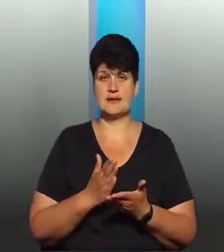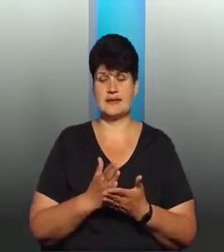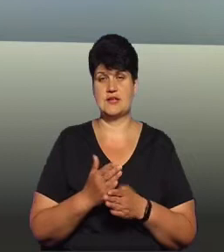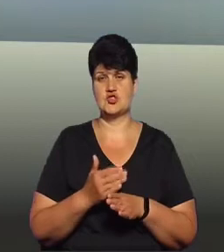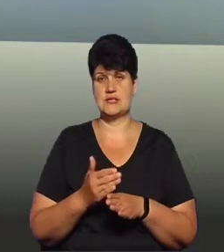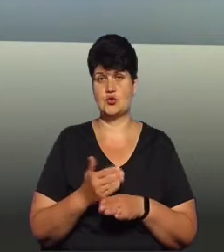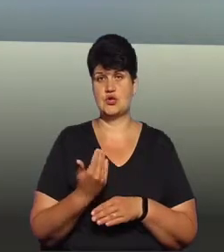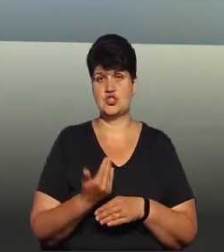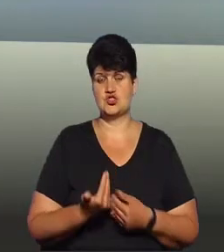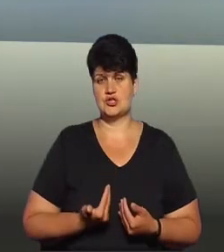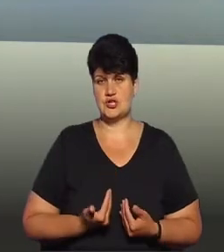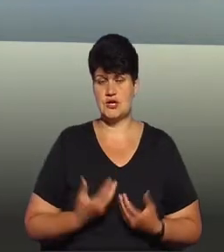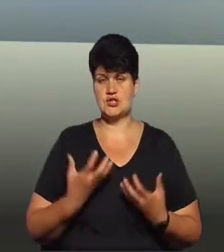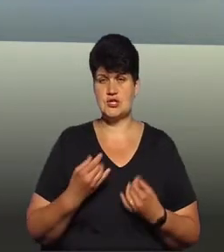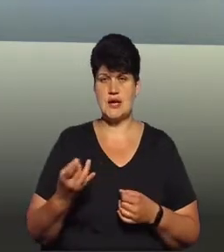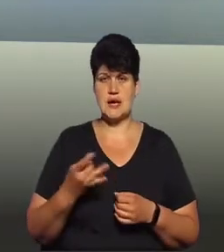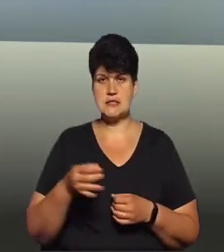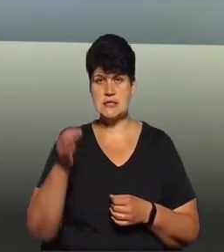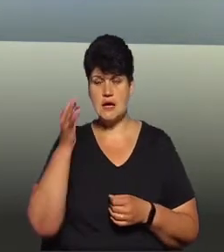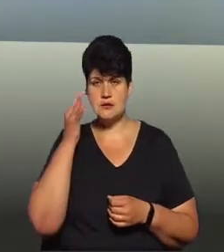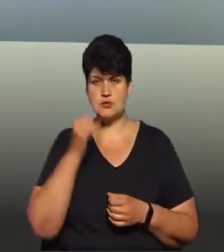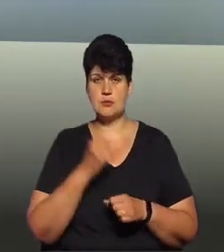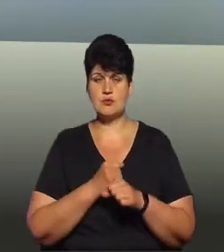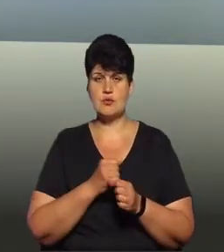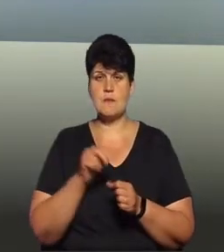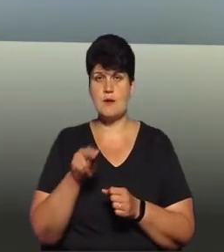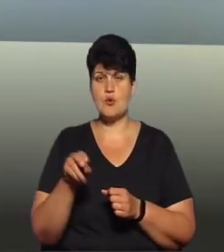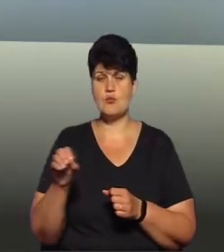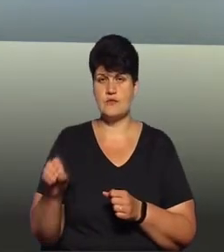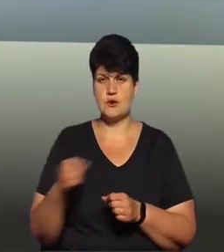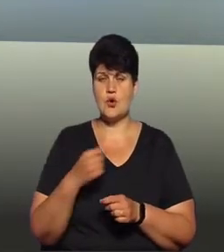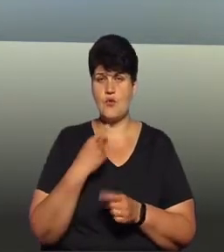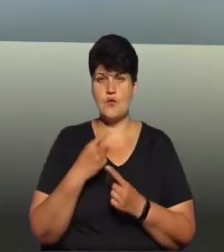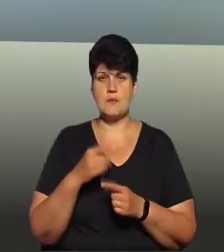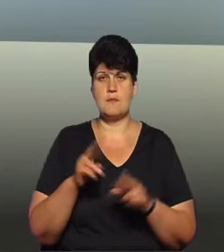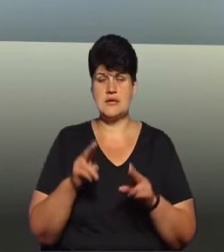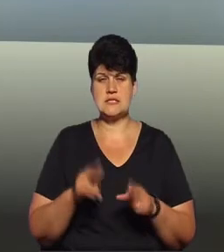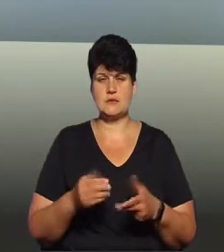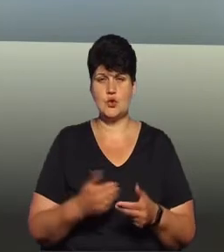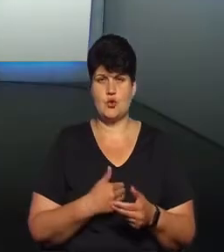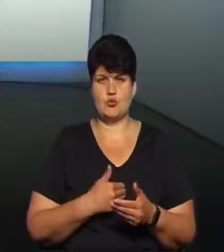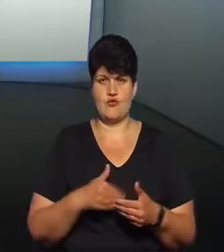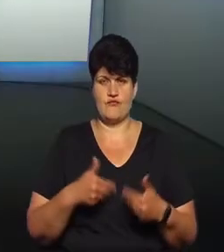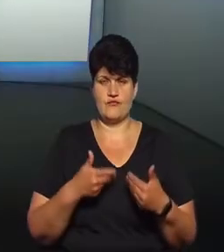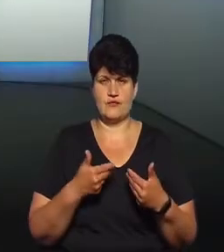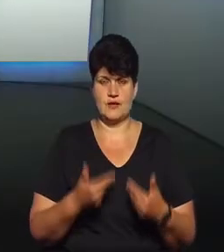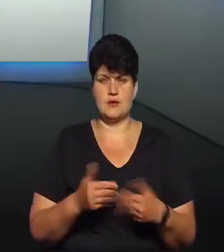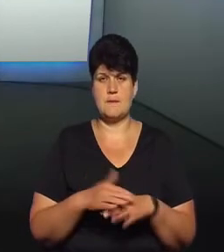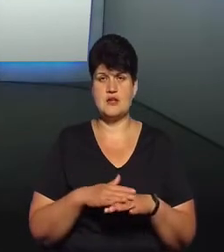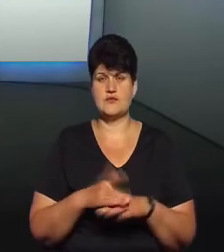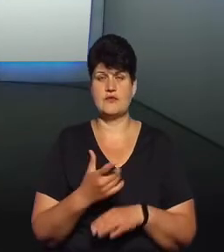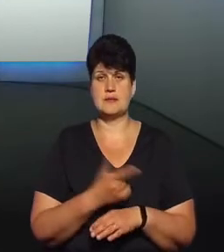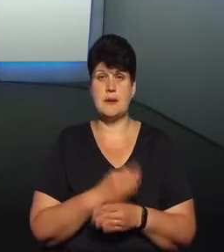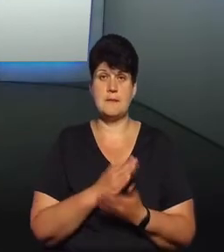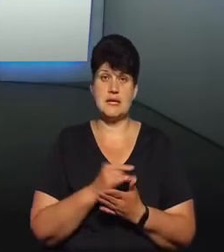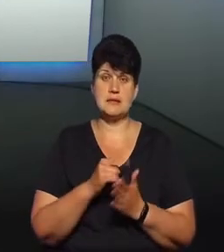ще раз нагадаю глядачам, що працюємо у прямому ефірі, говоримо про принцип добровільності під час масової вакцинації. Маєте свої запитання, телефонуйте в прямий ефір, номер